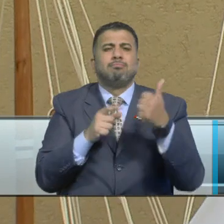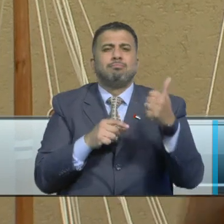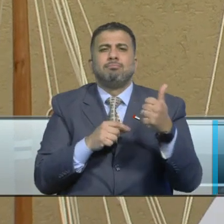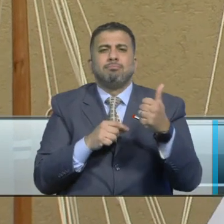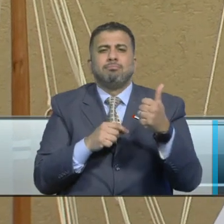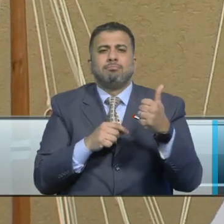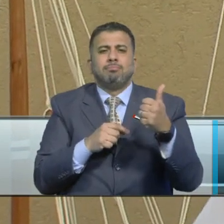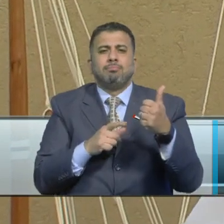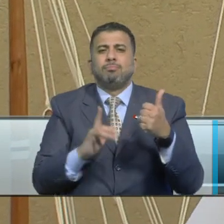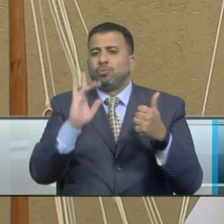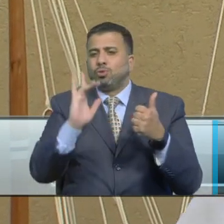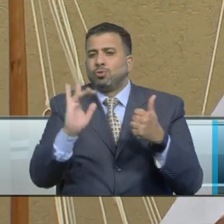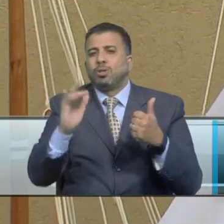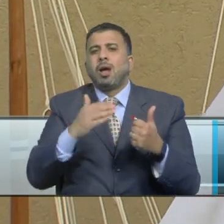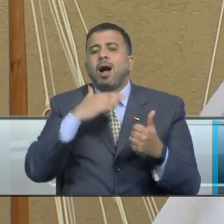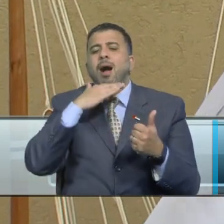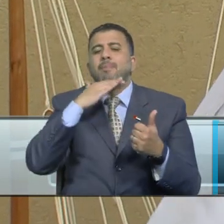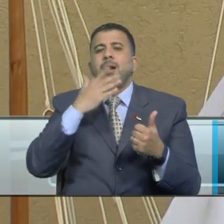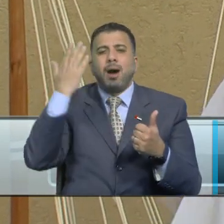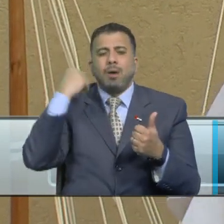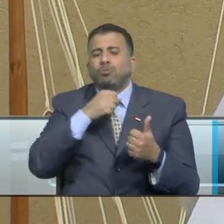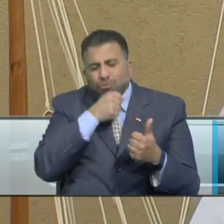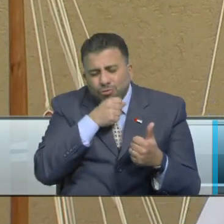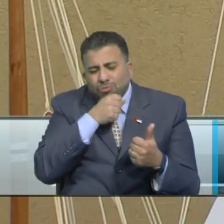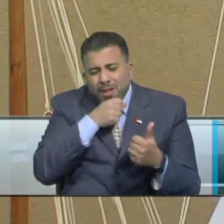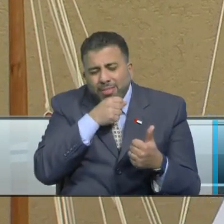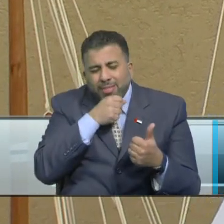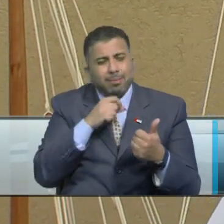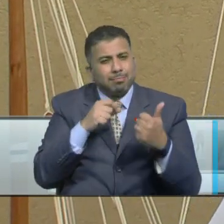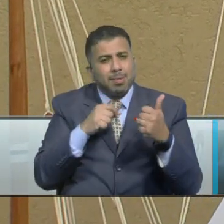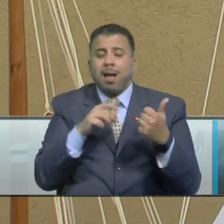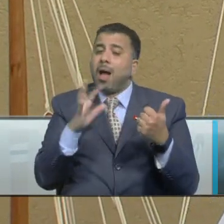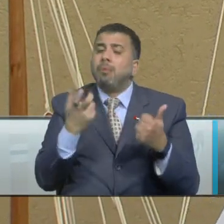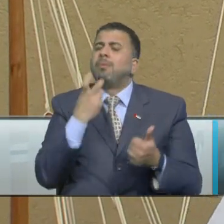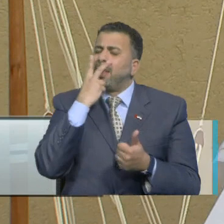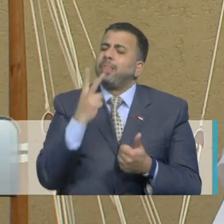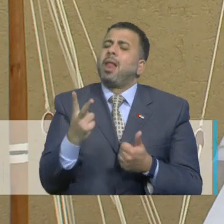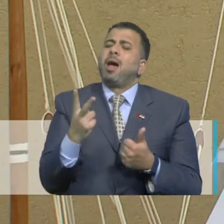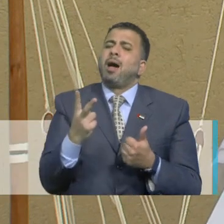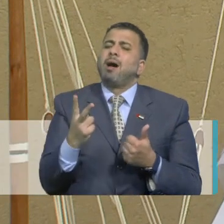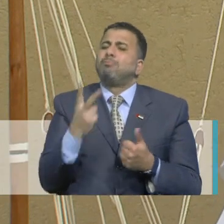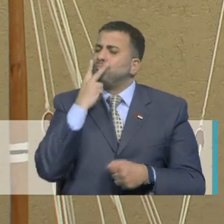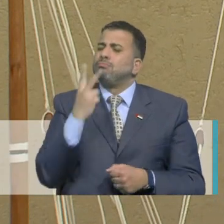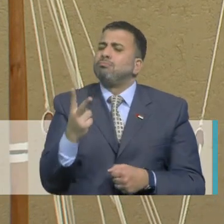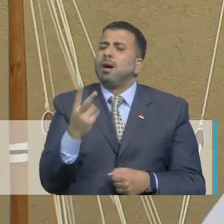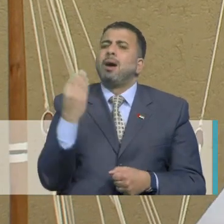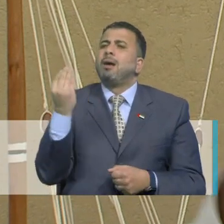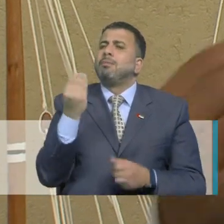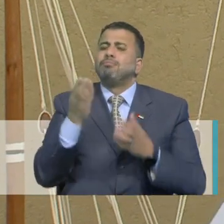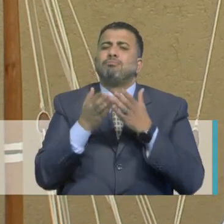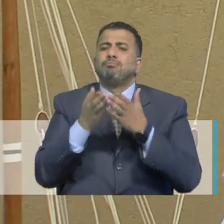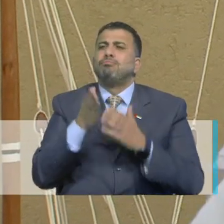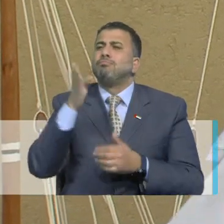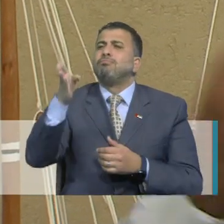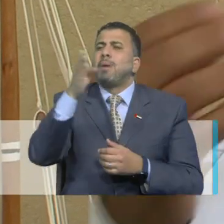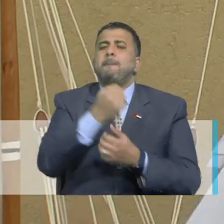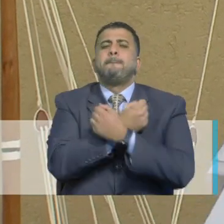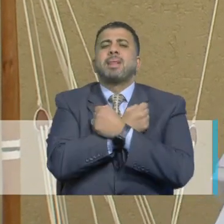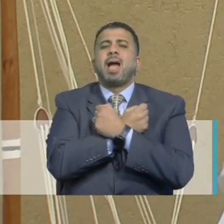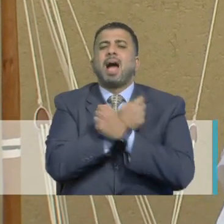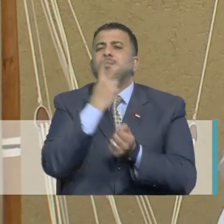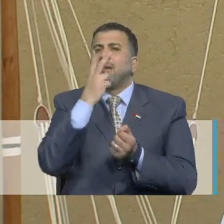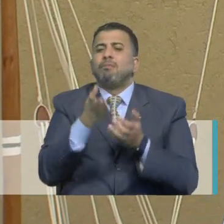خلال الجلوس مع الآباء والأجداد أو من خلال الاطلاع على رحلات الغوص، من خلال زيارات المتاحف،